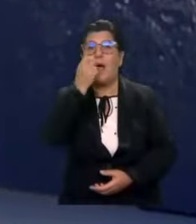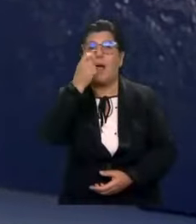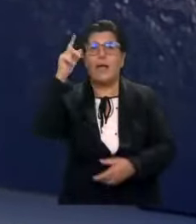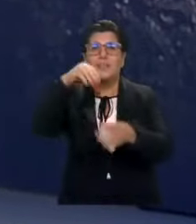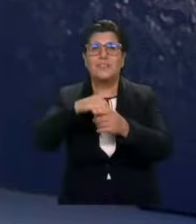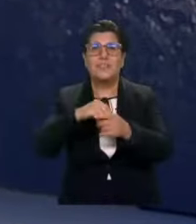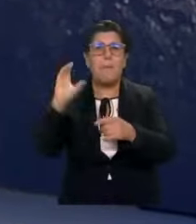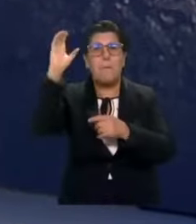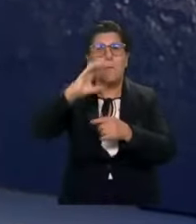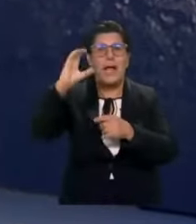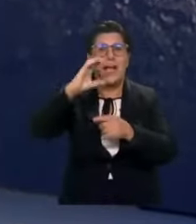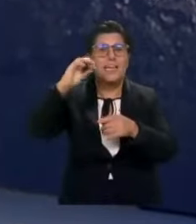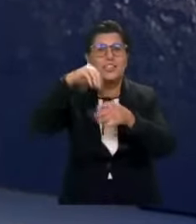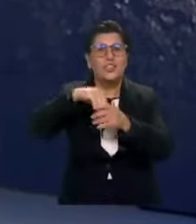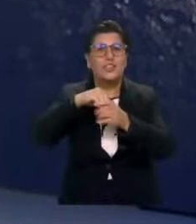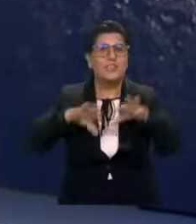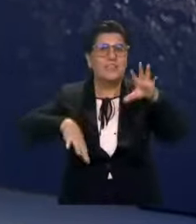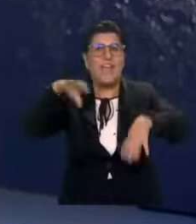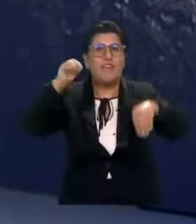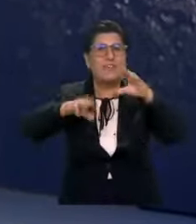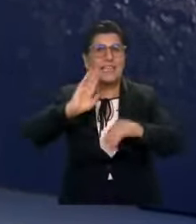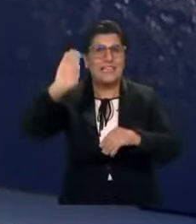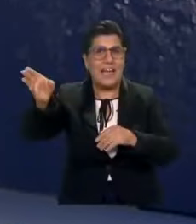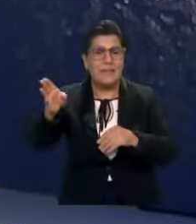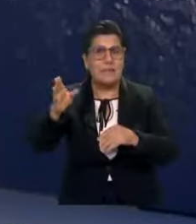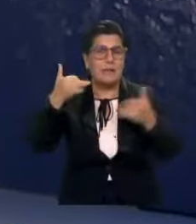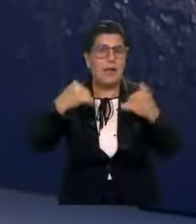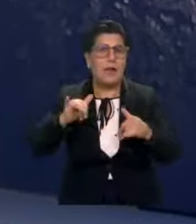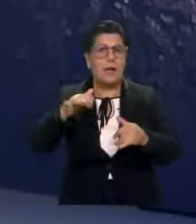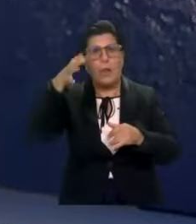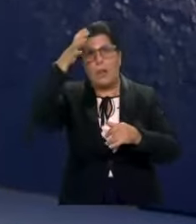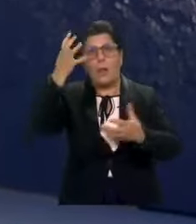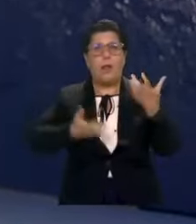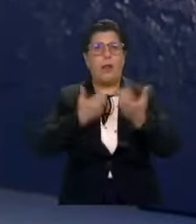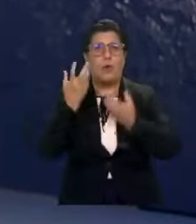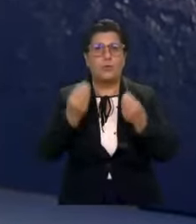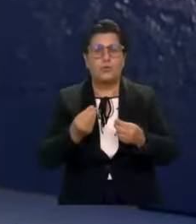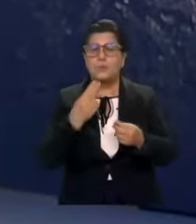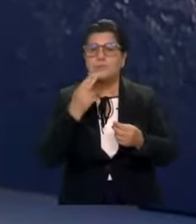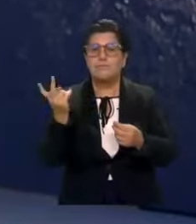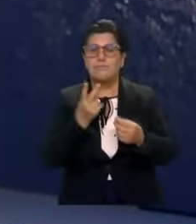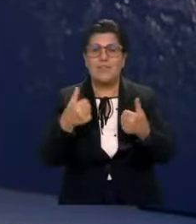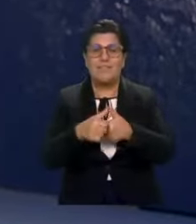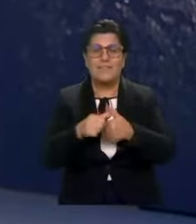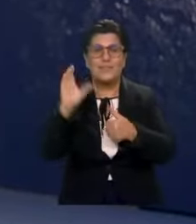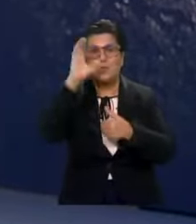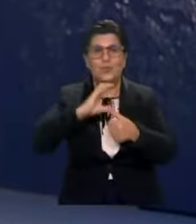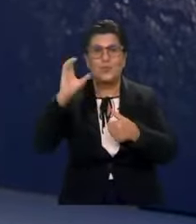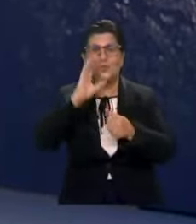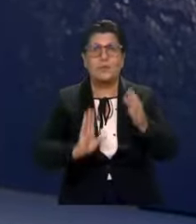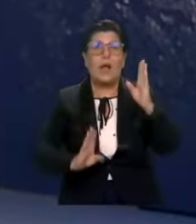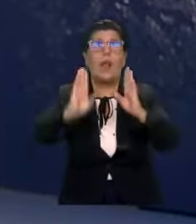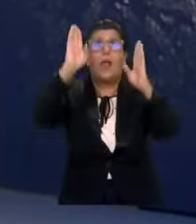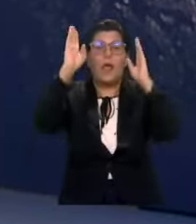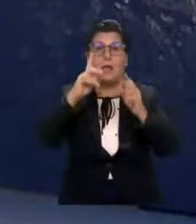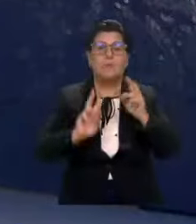Ankara'dan balayı için Nevşehir'e giden çiftin tatili kabusa döndü. Genç kadın eşiyle turistik gezi için çıktığı kaleden